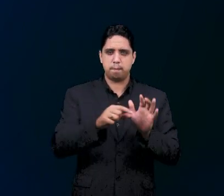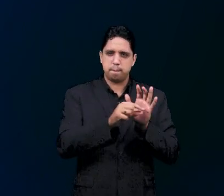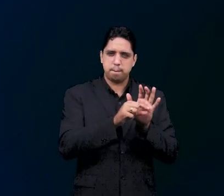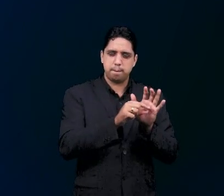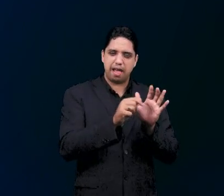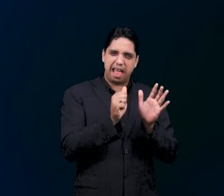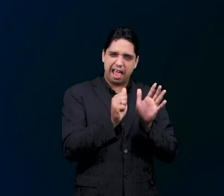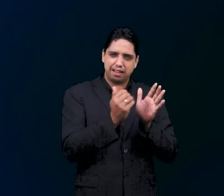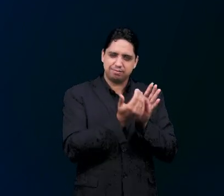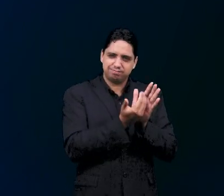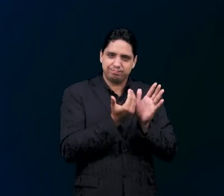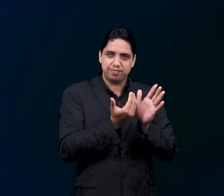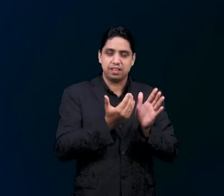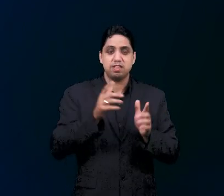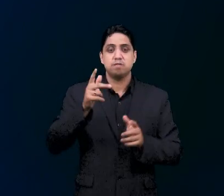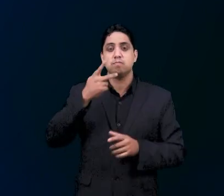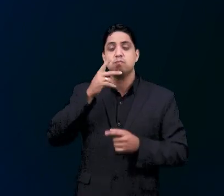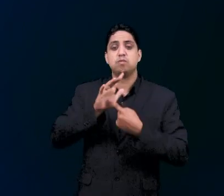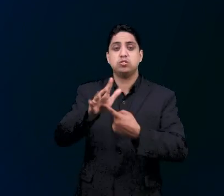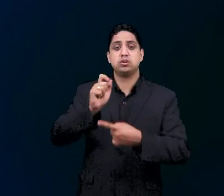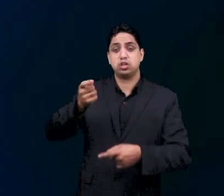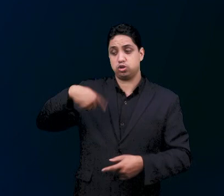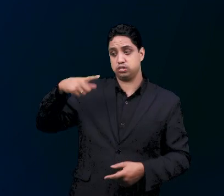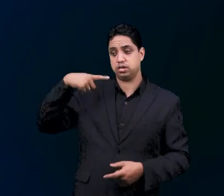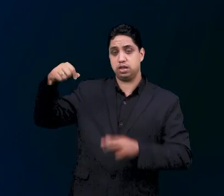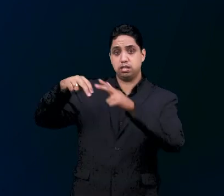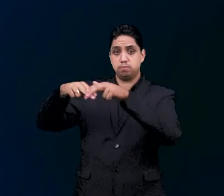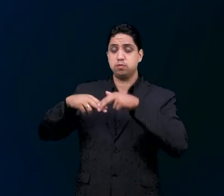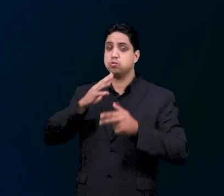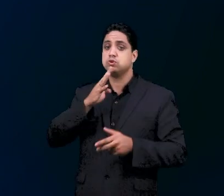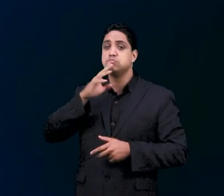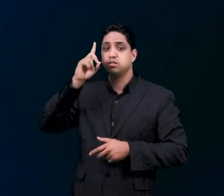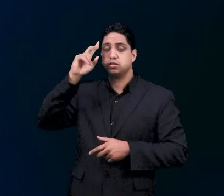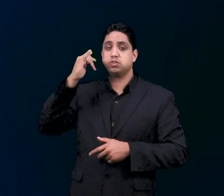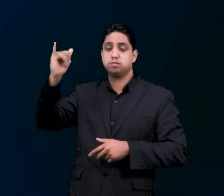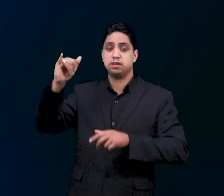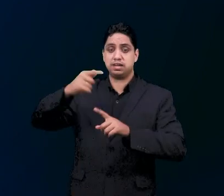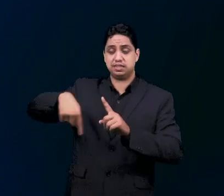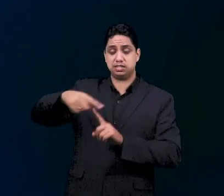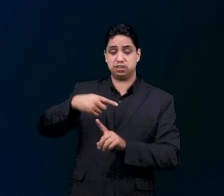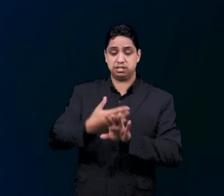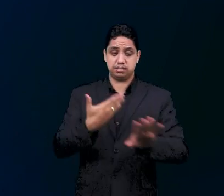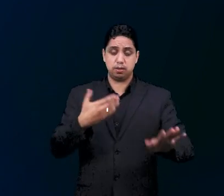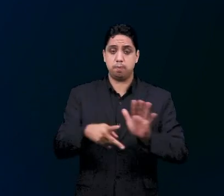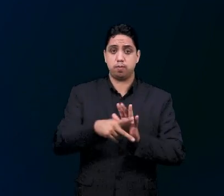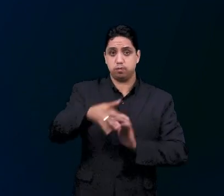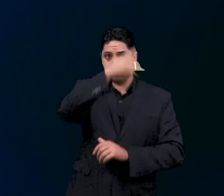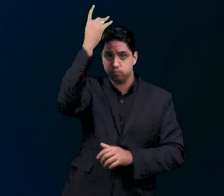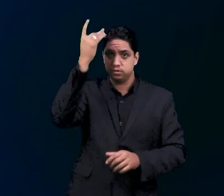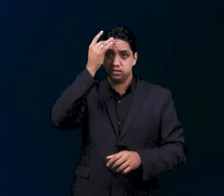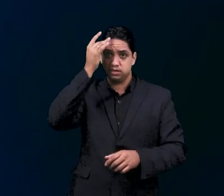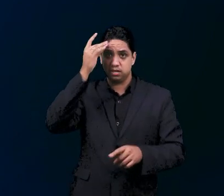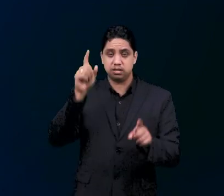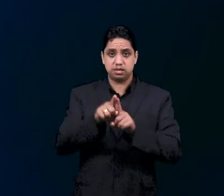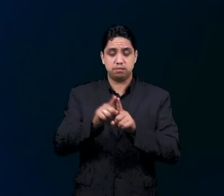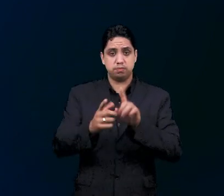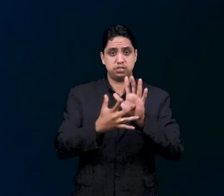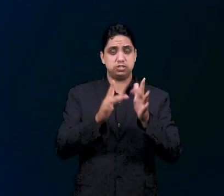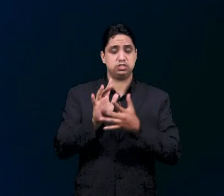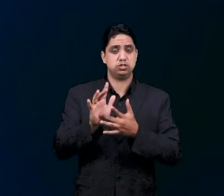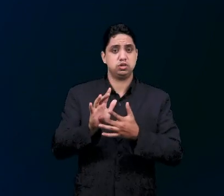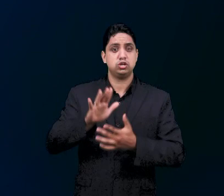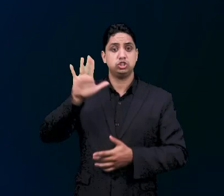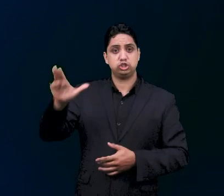partie A qui dit élu selon la préscience de Dieu le Père en sanctification de l'Esprit, et aussi le Seigneur Jésus qui a